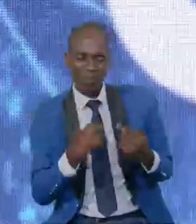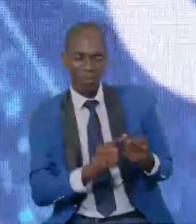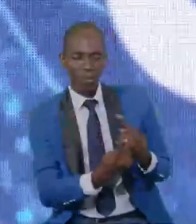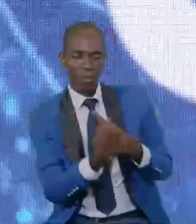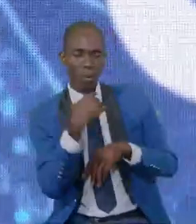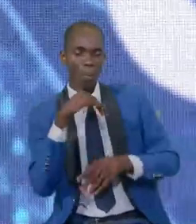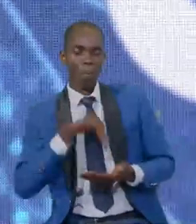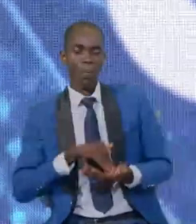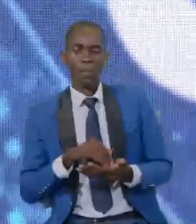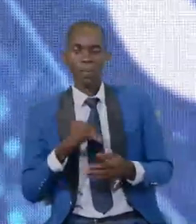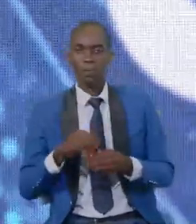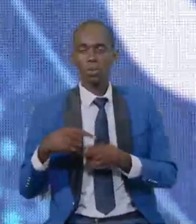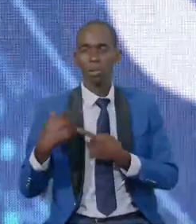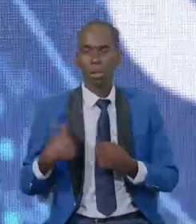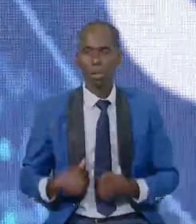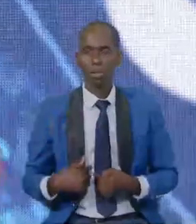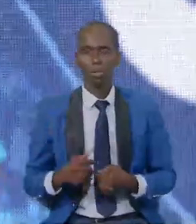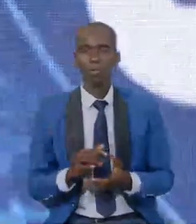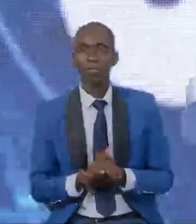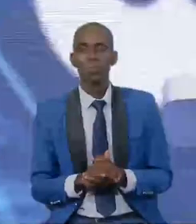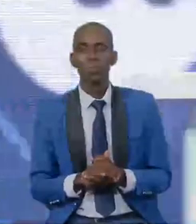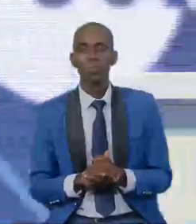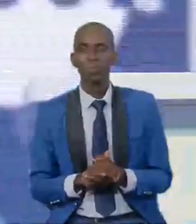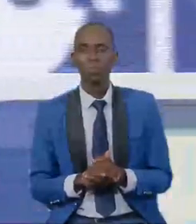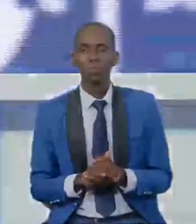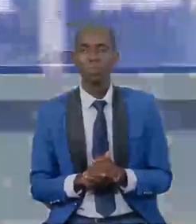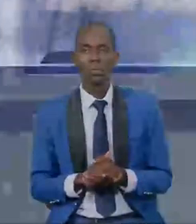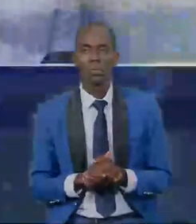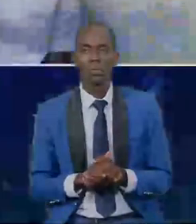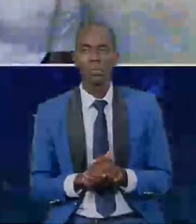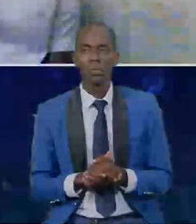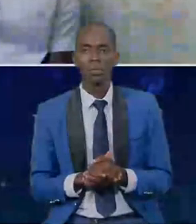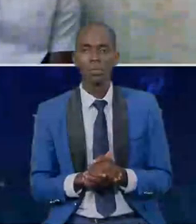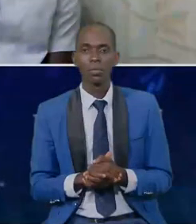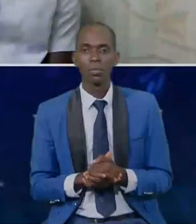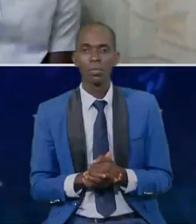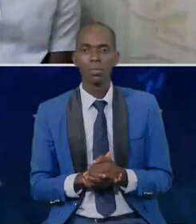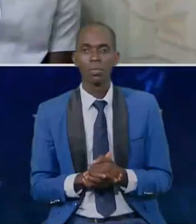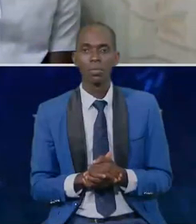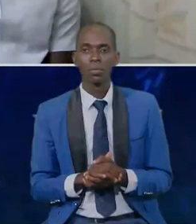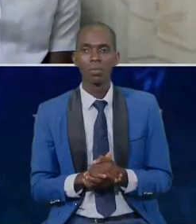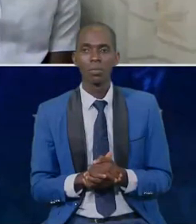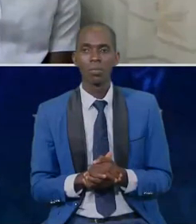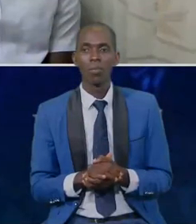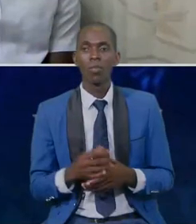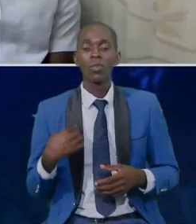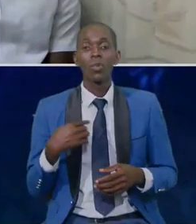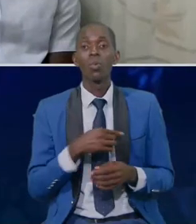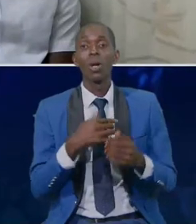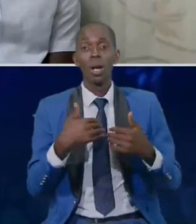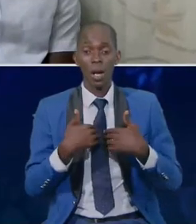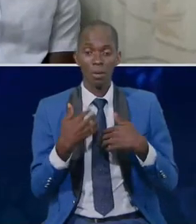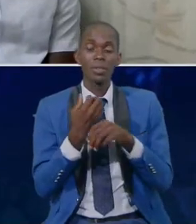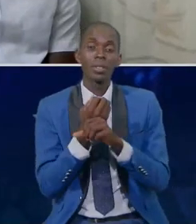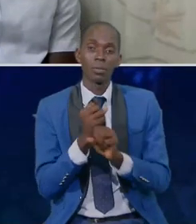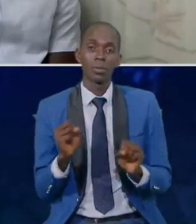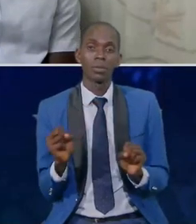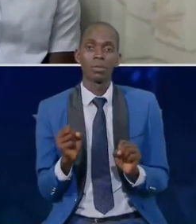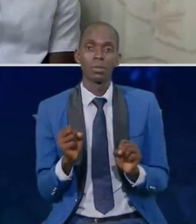Les actes irréfléchis voudraient rentrer dans votre vie et vous contrôler. Nous avons le